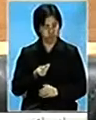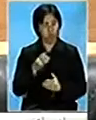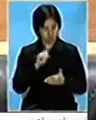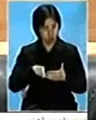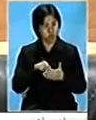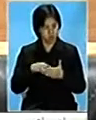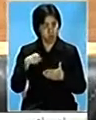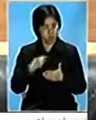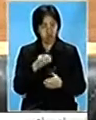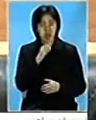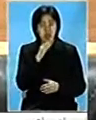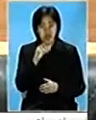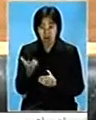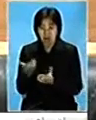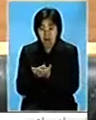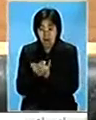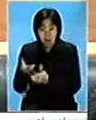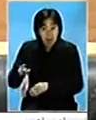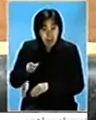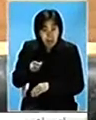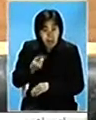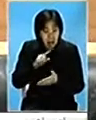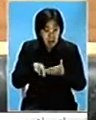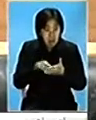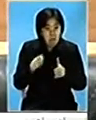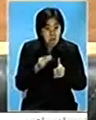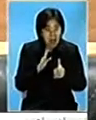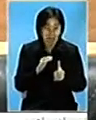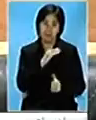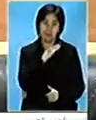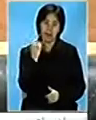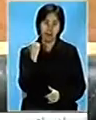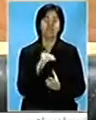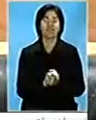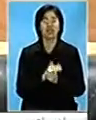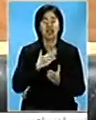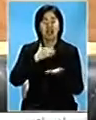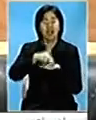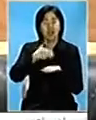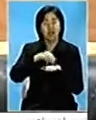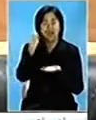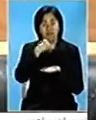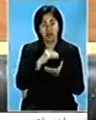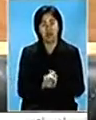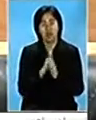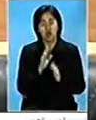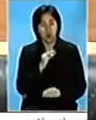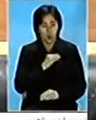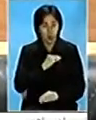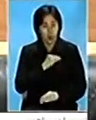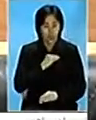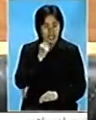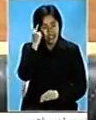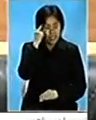าไม่เลือกเนี่ยมันบาปแล้วโดยเฉพาะรังสีมาก็แช่งทุกครั้งนะคะคนที่ได้ยินดิฉันแล้วกลัวเนี่ยส่วนใหญ่เนี่ยเขาก็